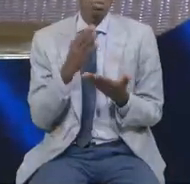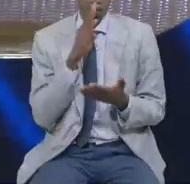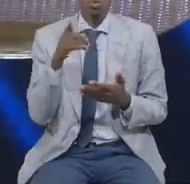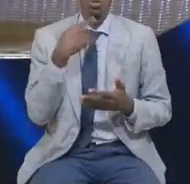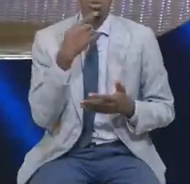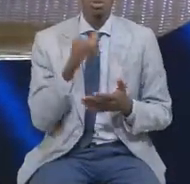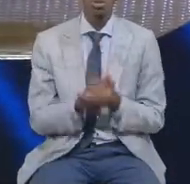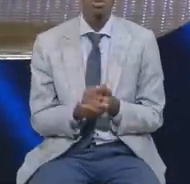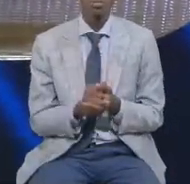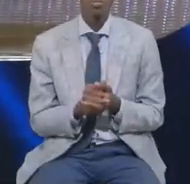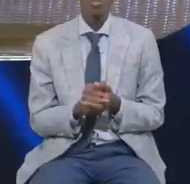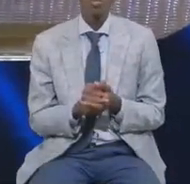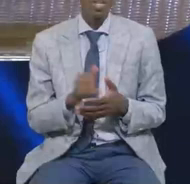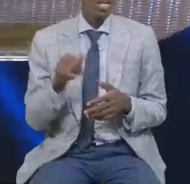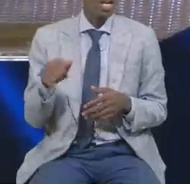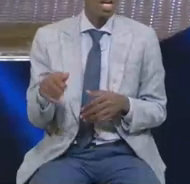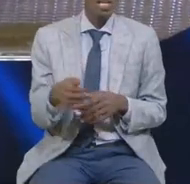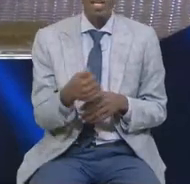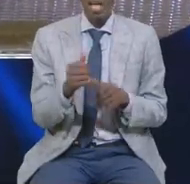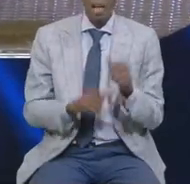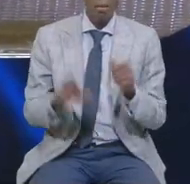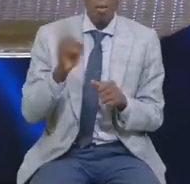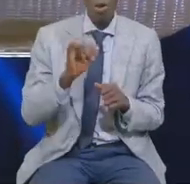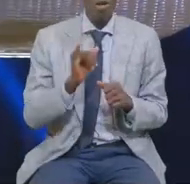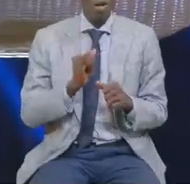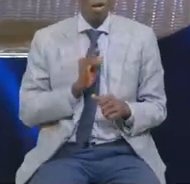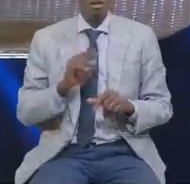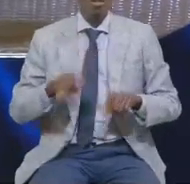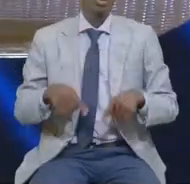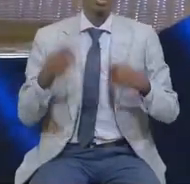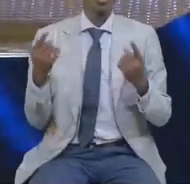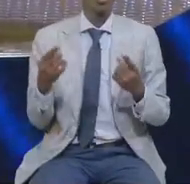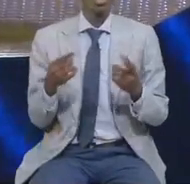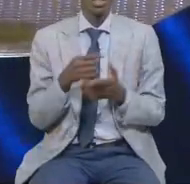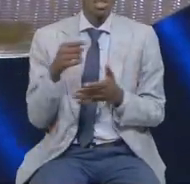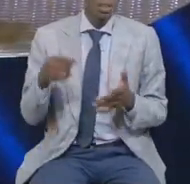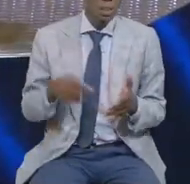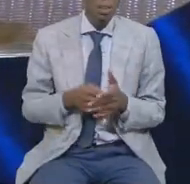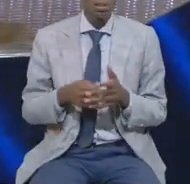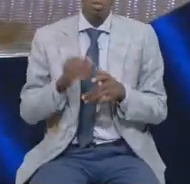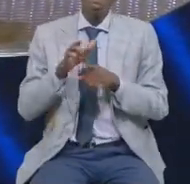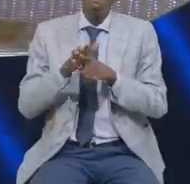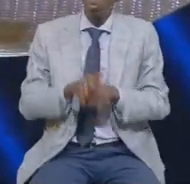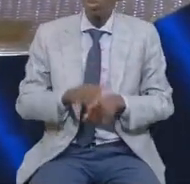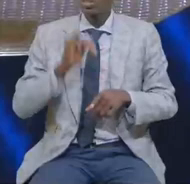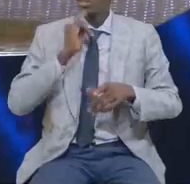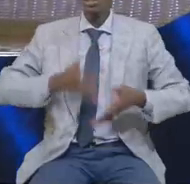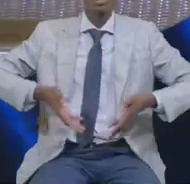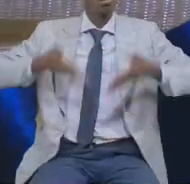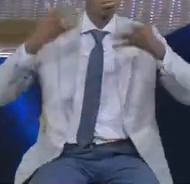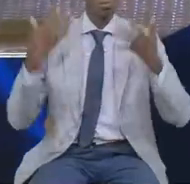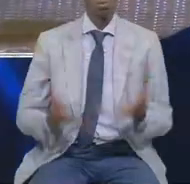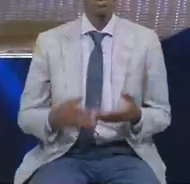Ou bien, tu dis que là où je vais, partout je vais, cette pression, c'est trop la question, la force. Et tu